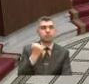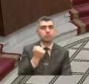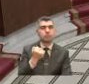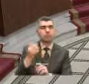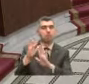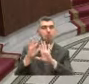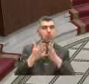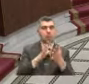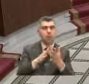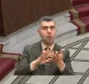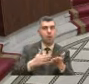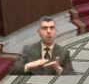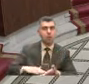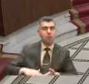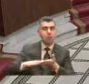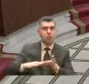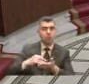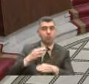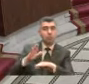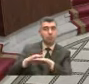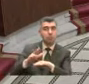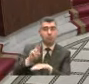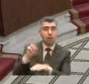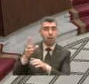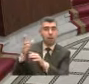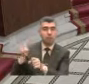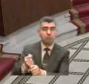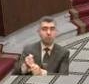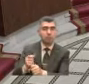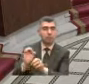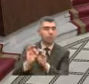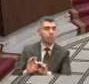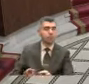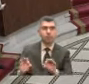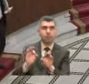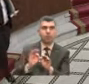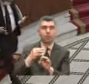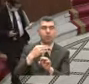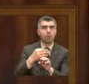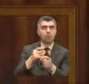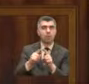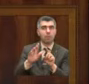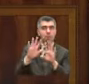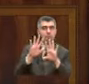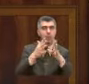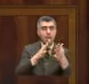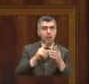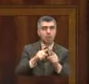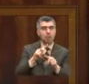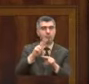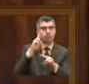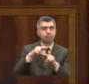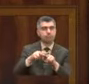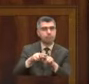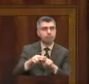لا ترقى إلى ما دعا إليه صاحب الجلالة ولا إلى تطلعات الشعب المغربي للعيش في بيئة سليمة، إذ لا تزال